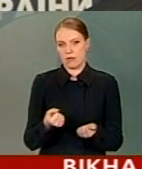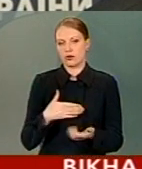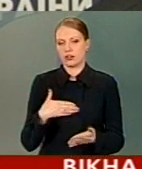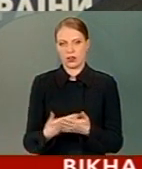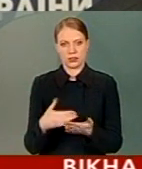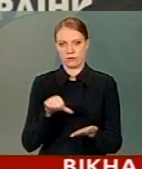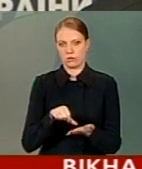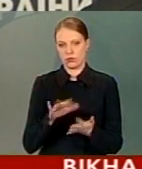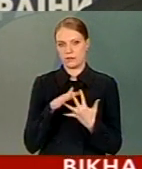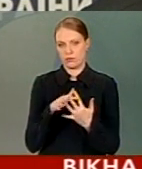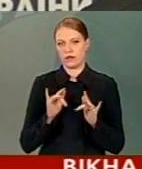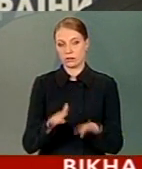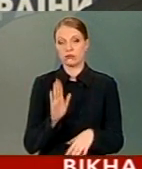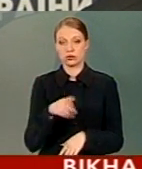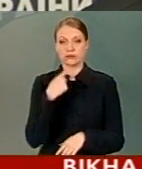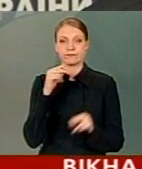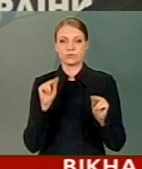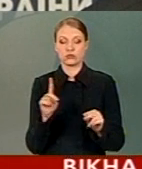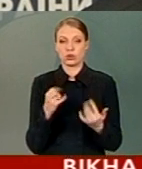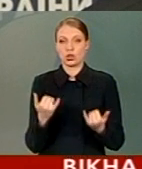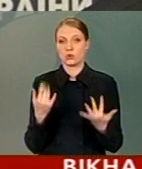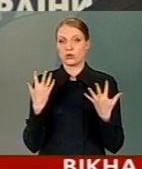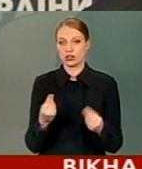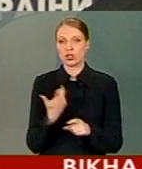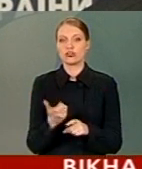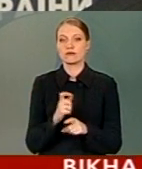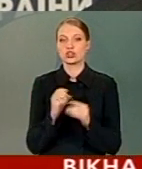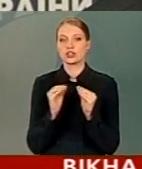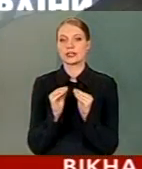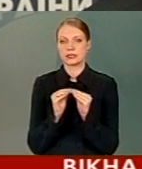активну участь в бойових діях. Будемо казати, що на сьогоднішній день більше